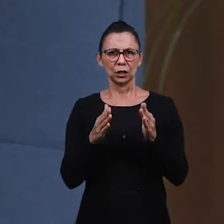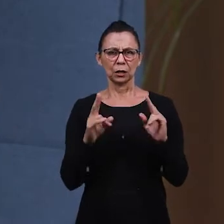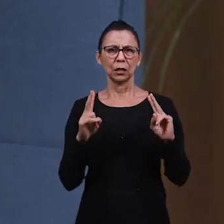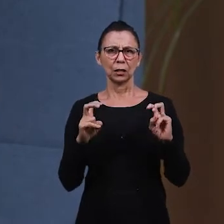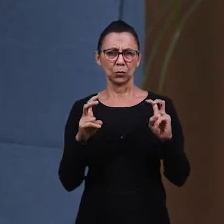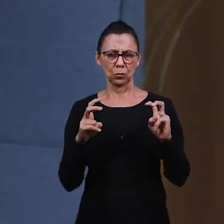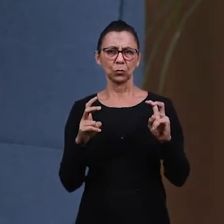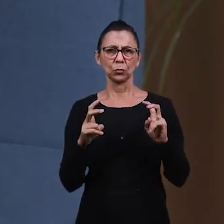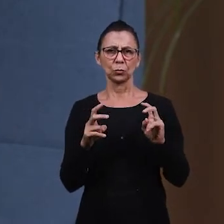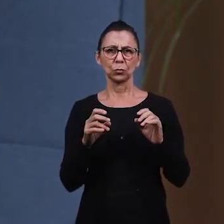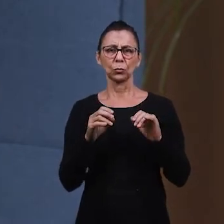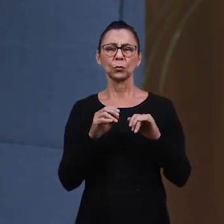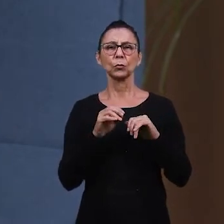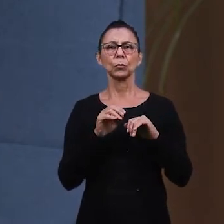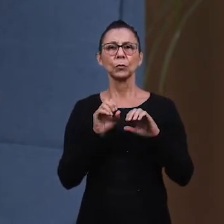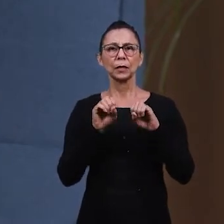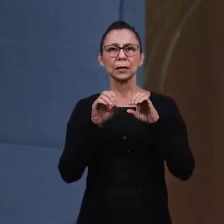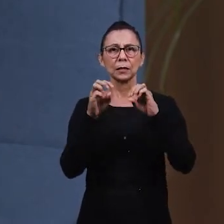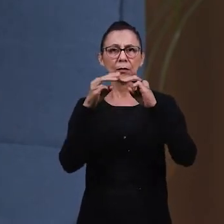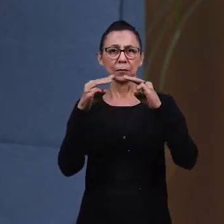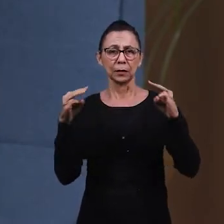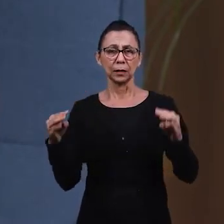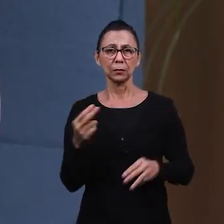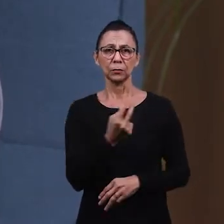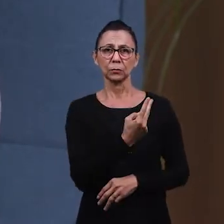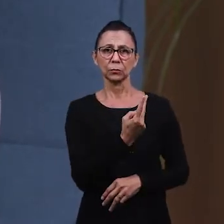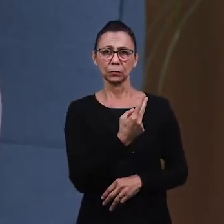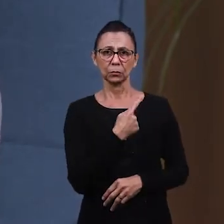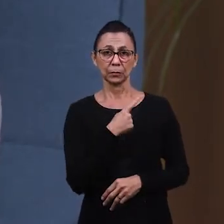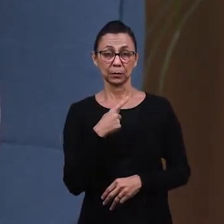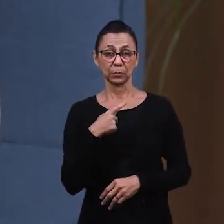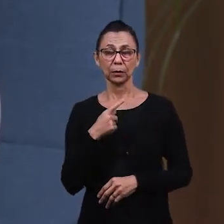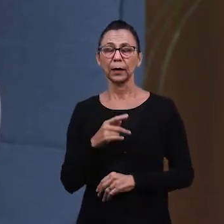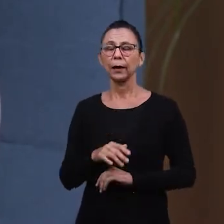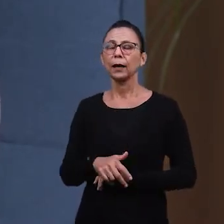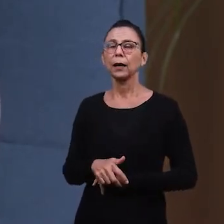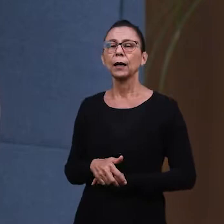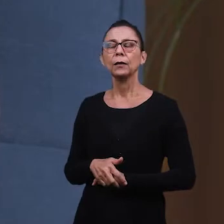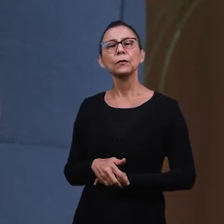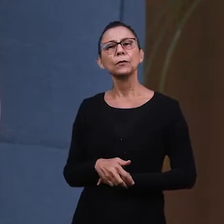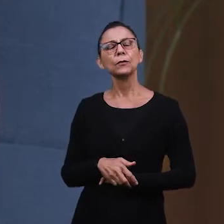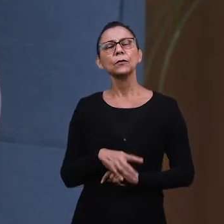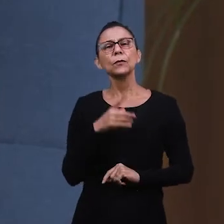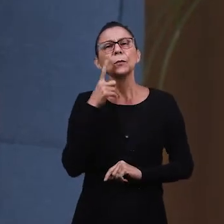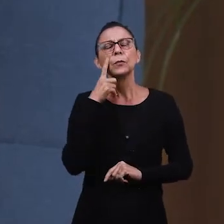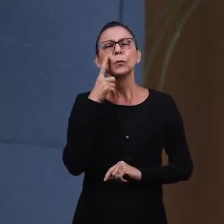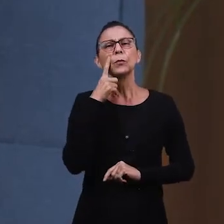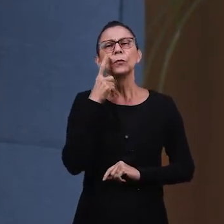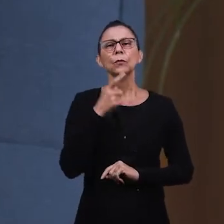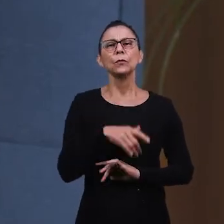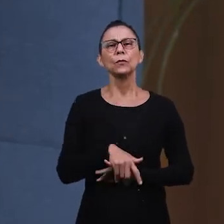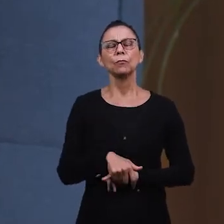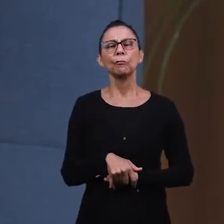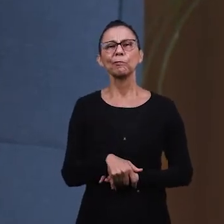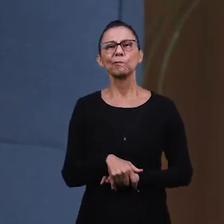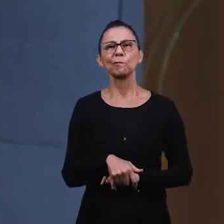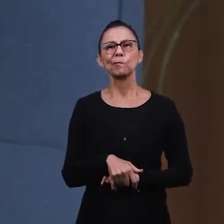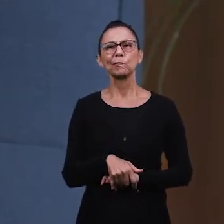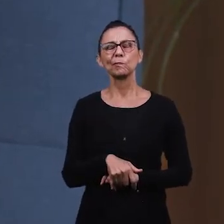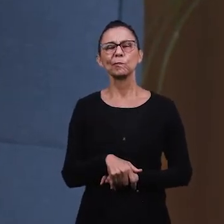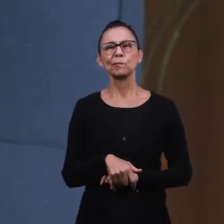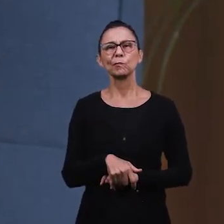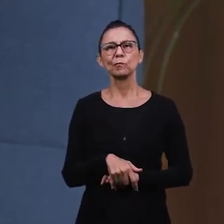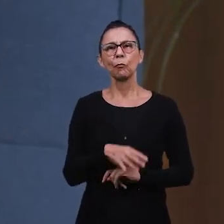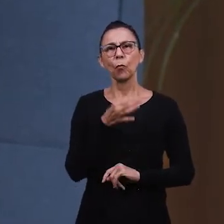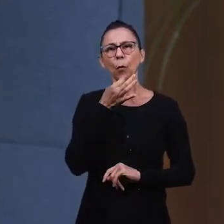pasteurs Daniel Moreira et Sérgio Souza. Daniel, la paix du Seigneur, soyez bienvenus. Josias, la paix du Seigneur. Sérgio, la paix du Seigneur. La paix du